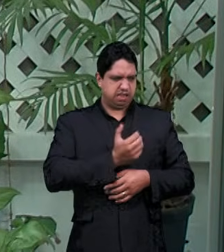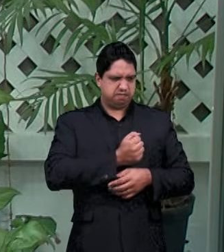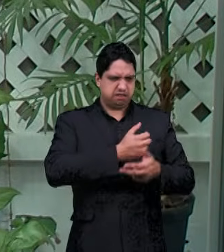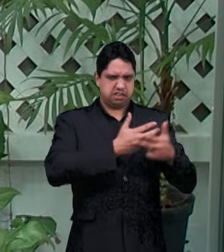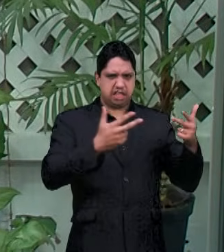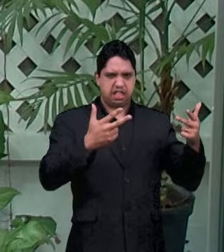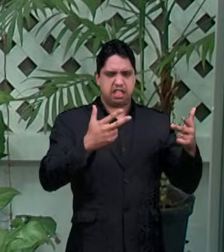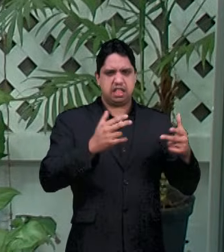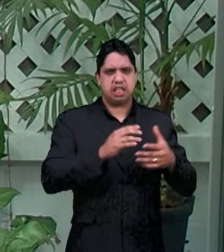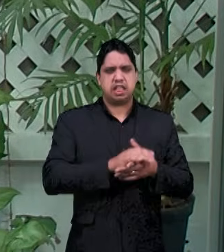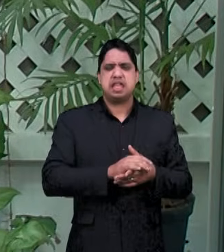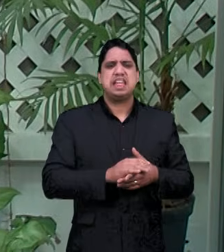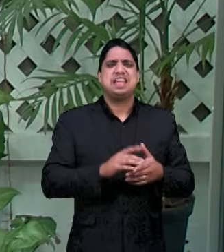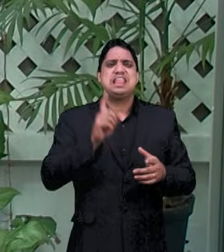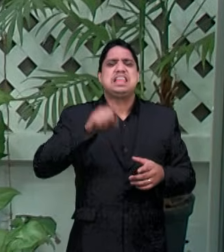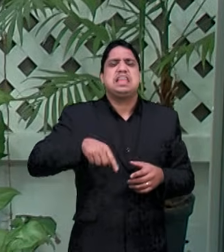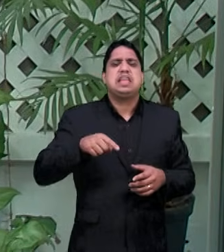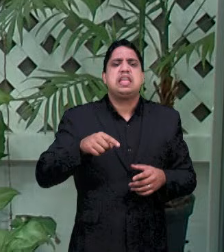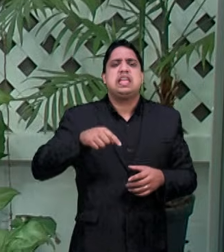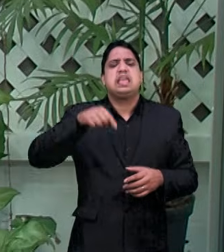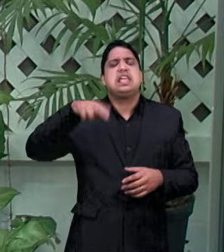elles sont prêchées par qui?